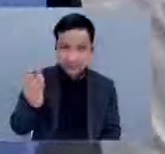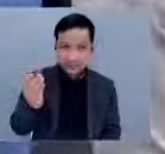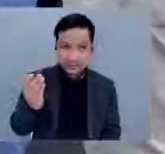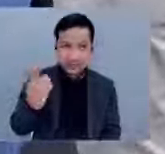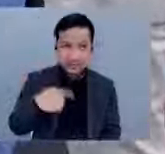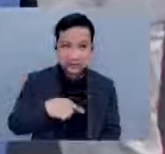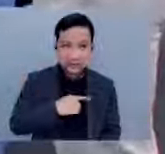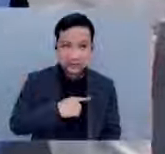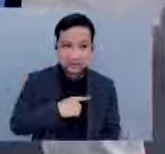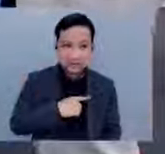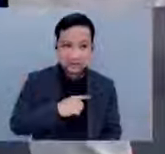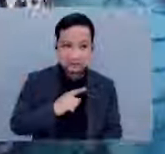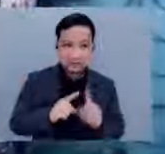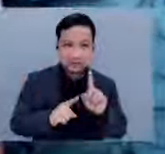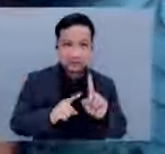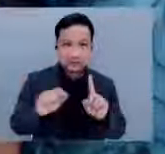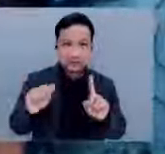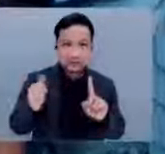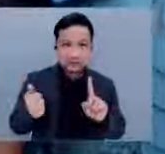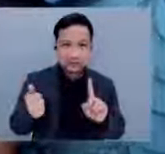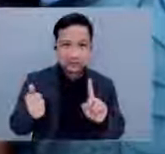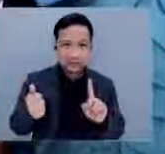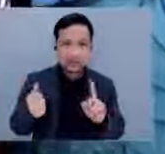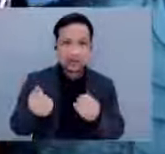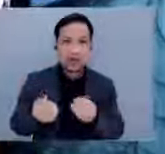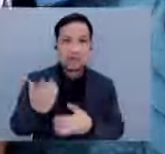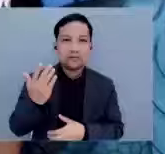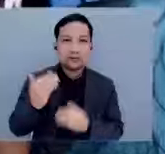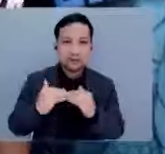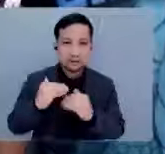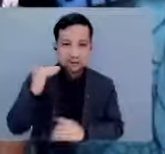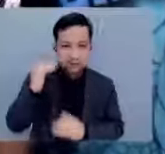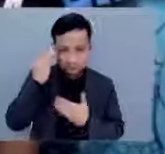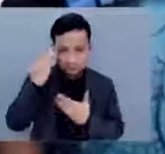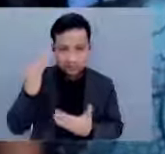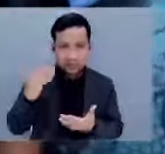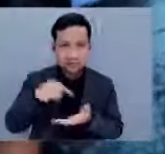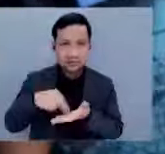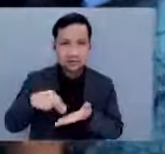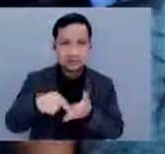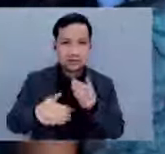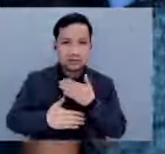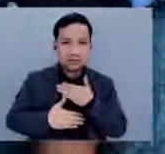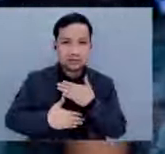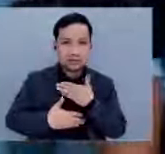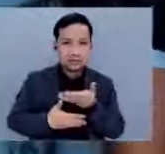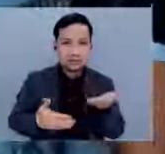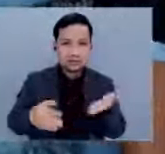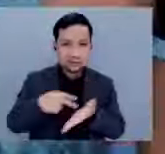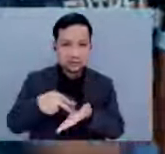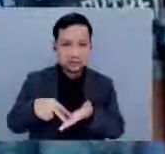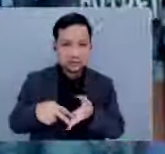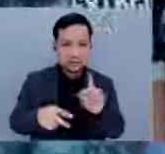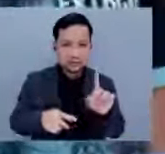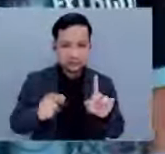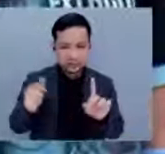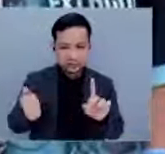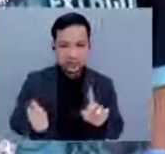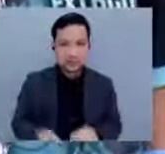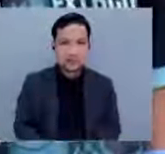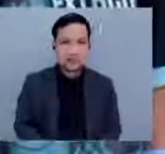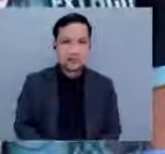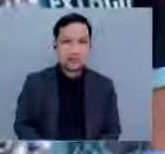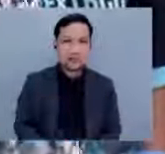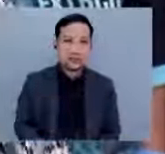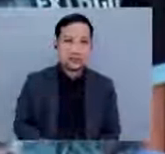from scale of 1 to 10, gaanong kagaling magpasaya at pagpaligaya ang sayo sa'yo? From 1 to 10?